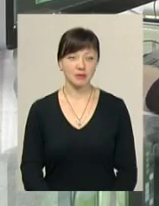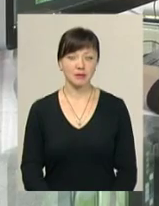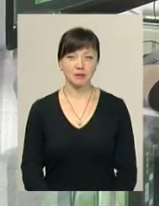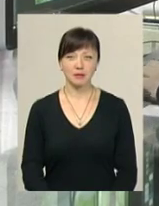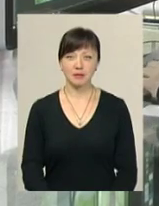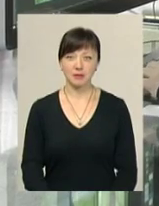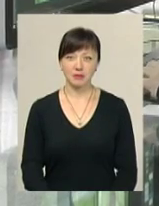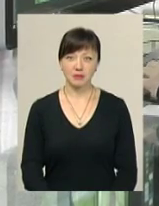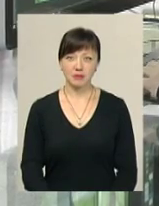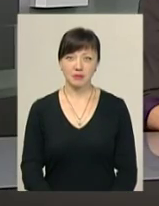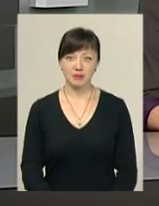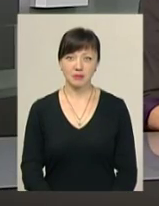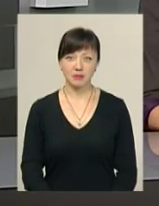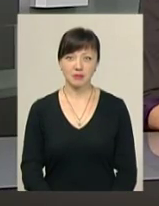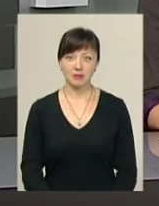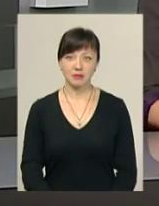інформаційного випуску.